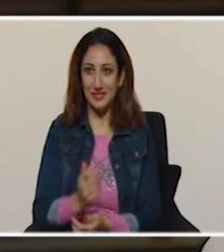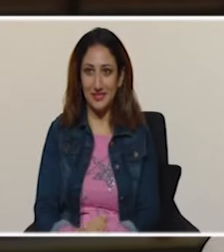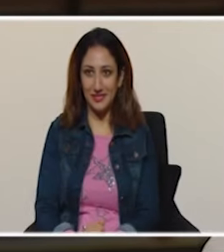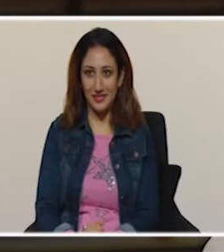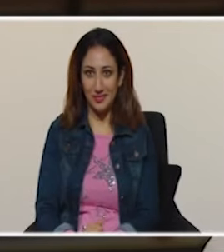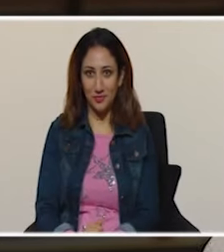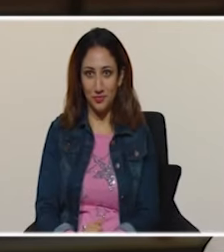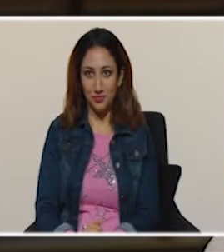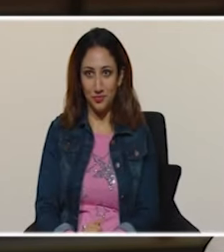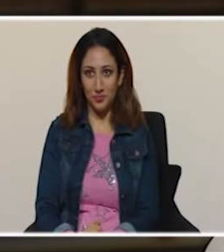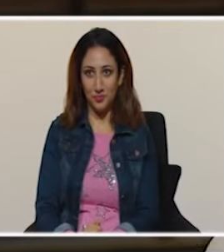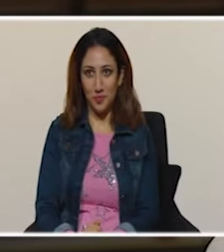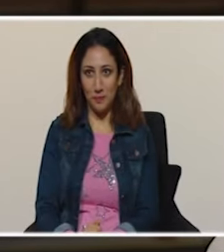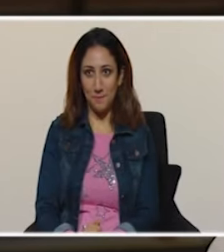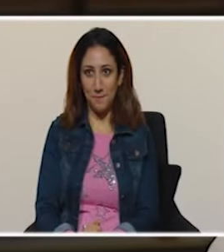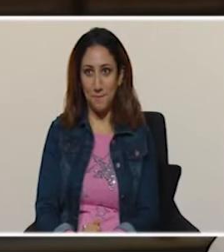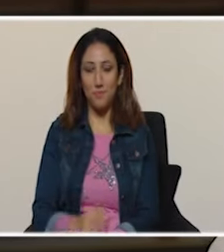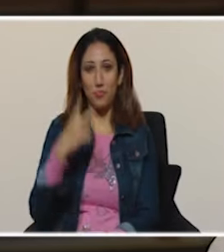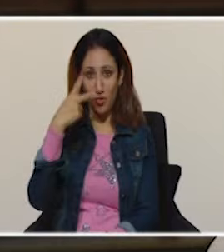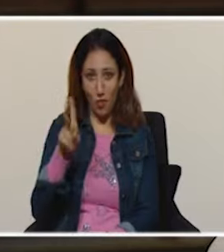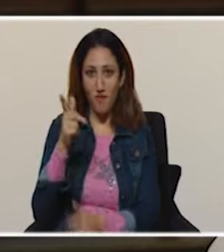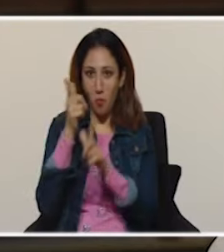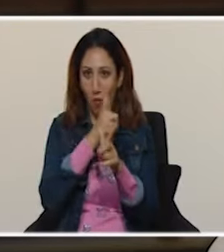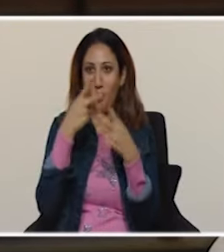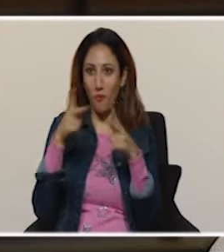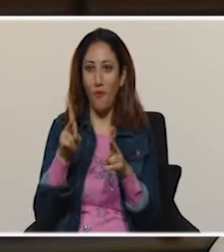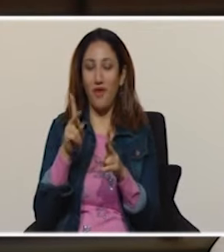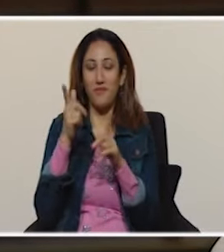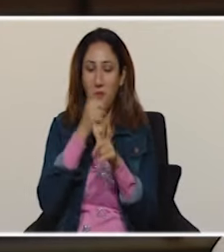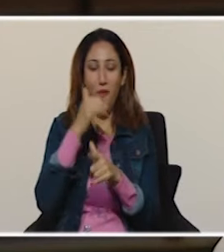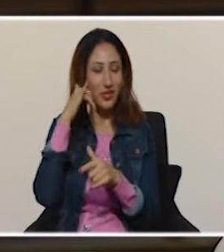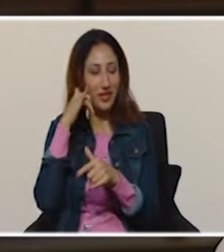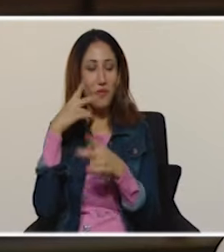أحمد؟ انت موافق؟ انا مش موافق. انت